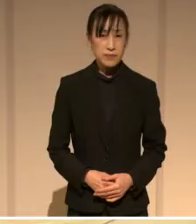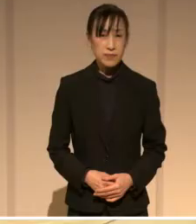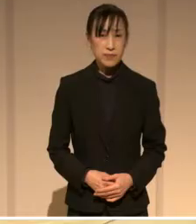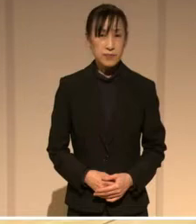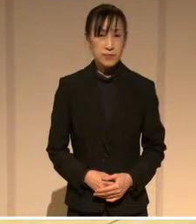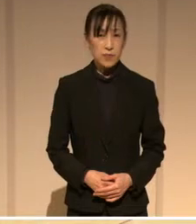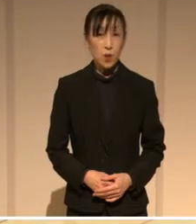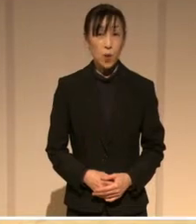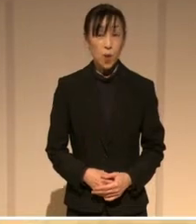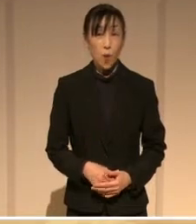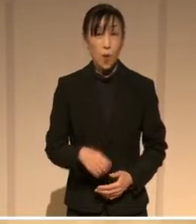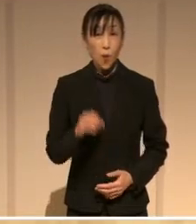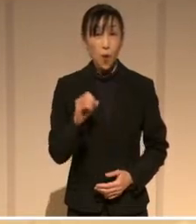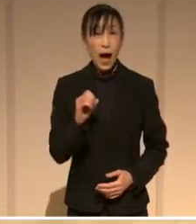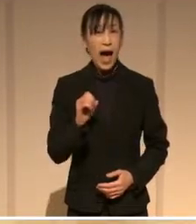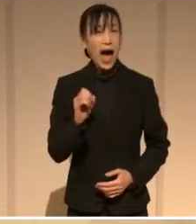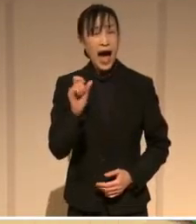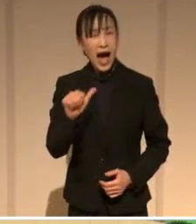4